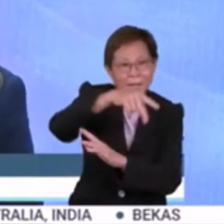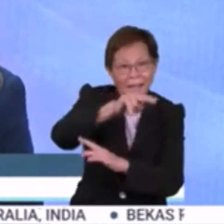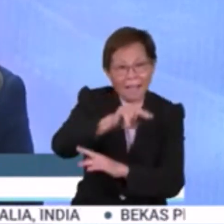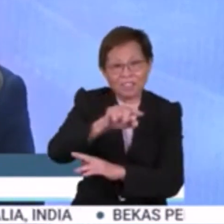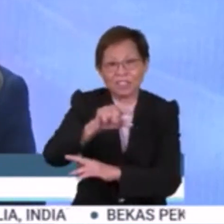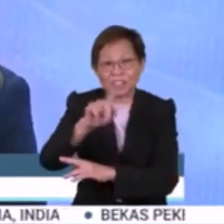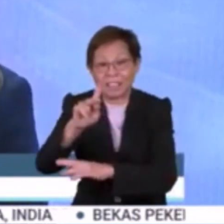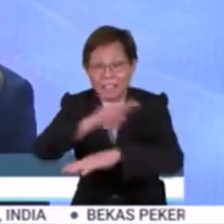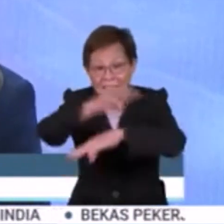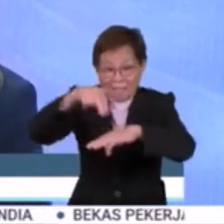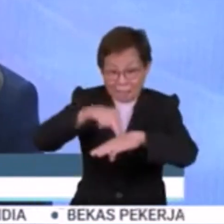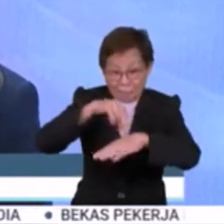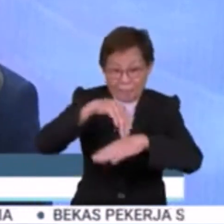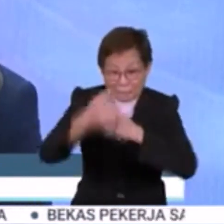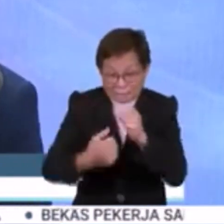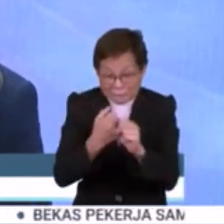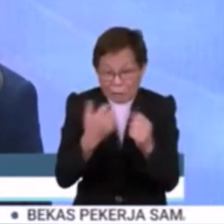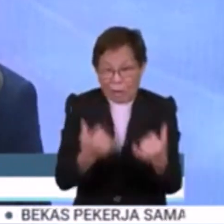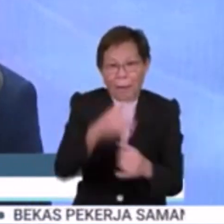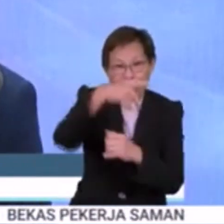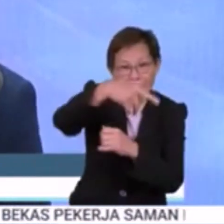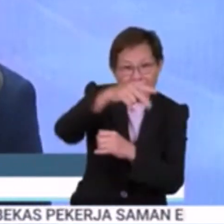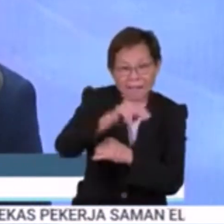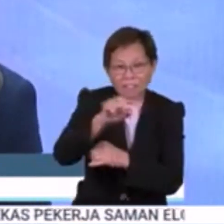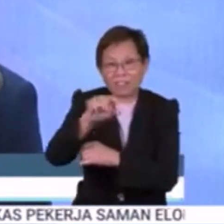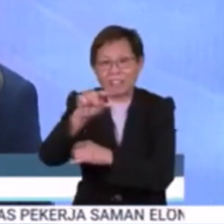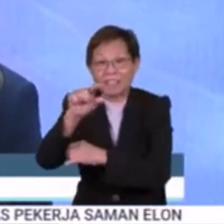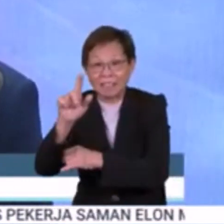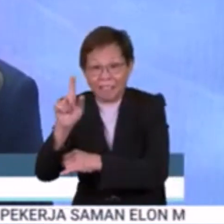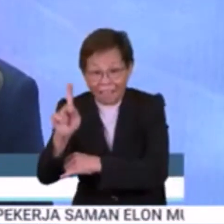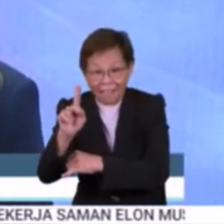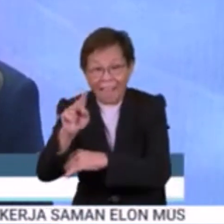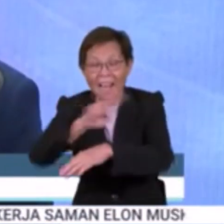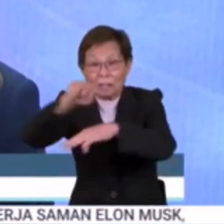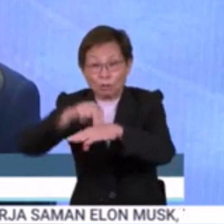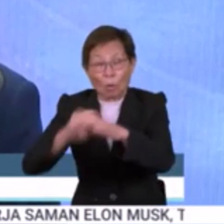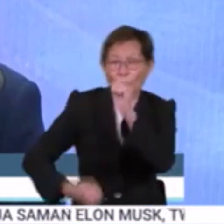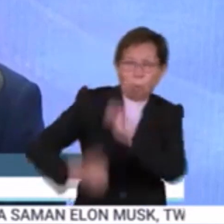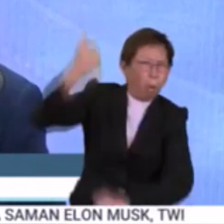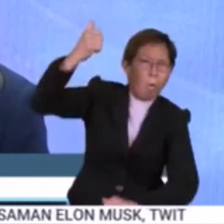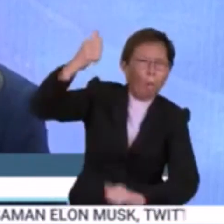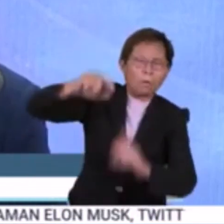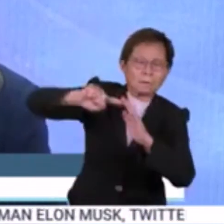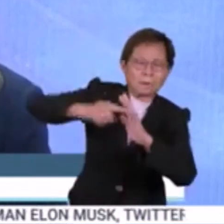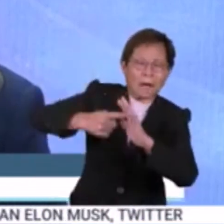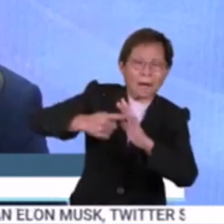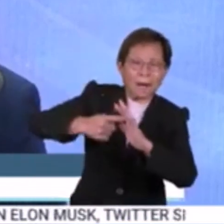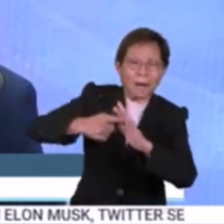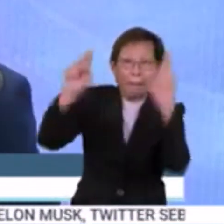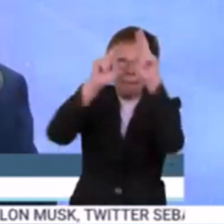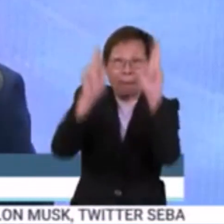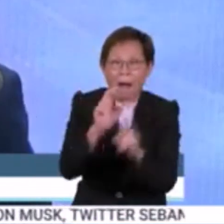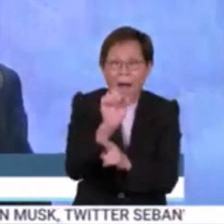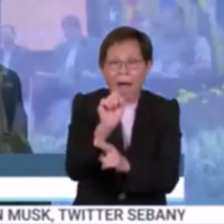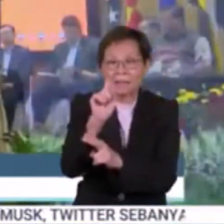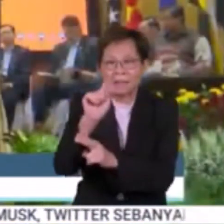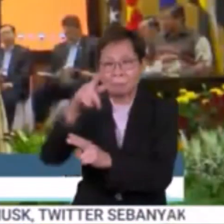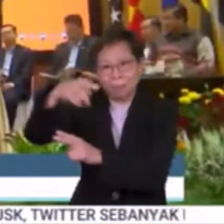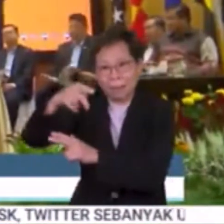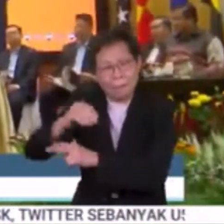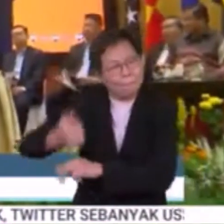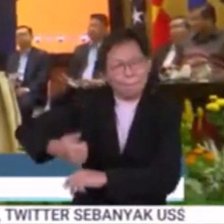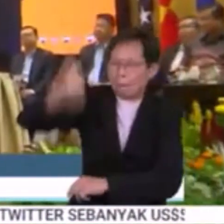pada tahun ini juga merupakan pngky National tertinggi sejak dilaksanakan pemeriksaan stpm